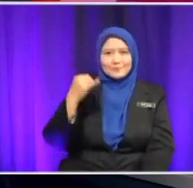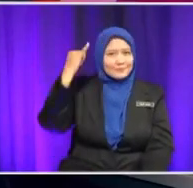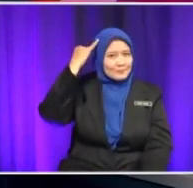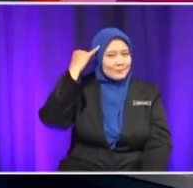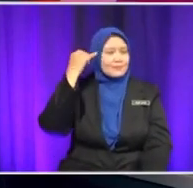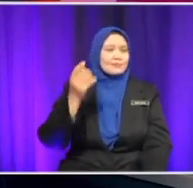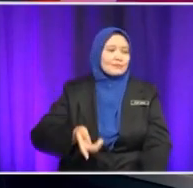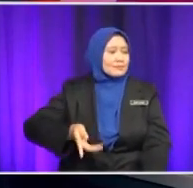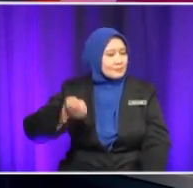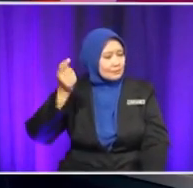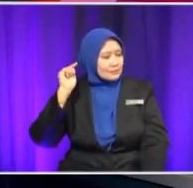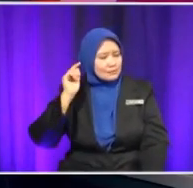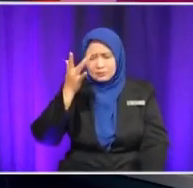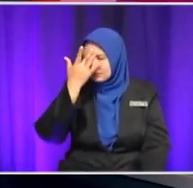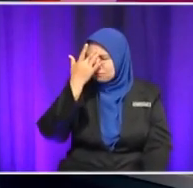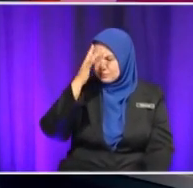gimana